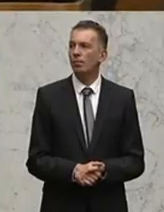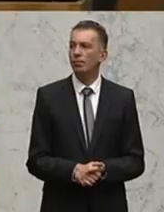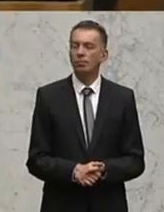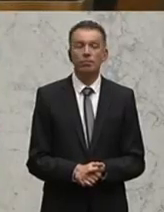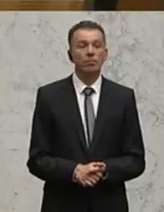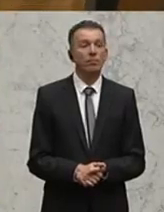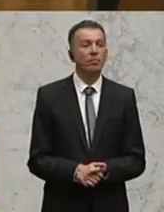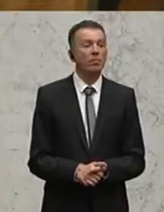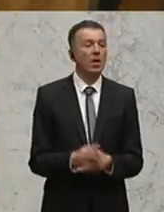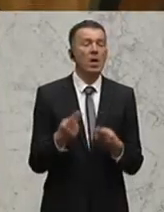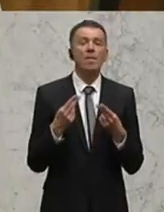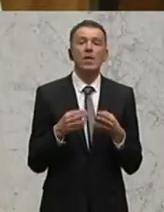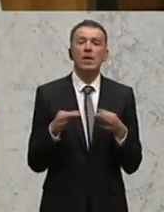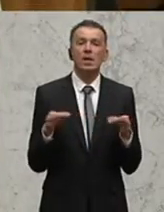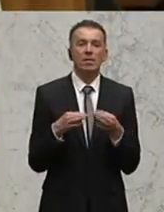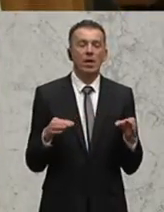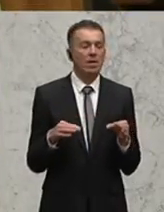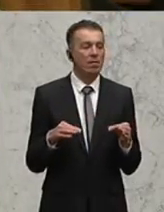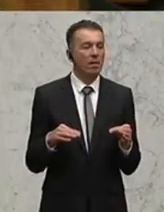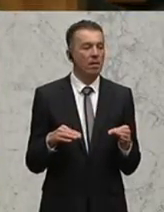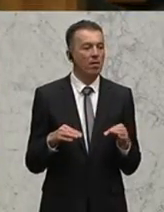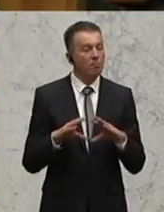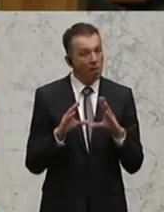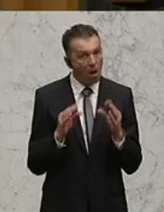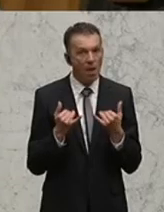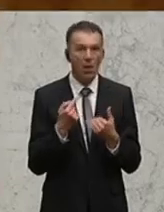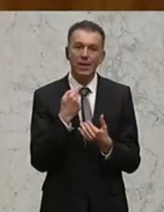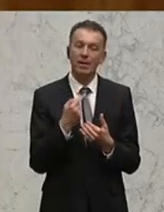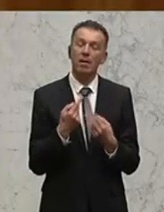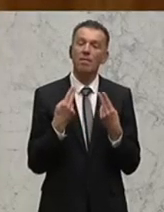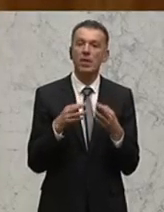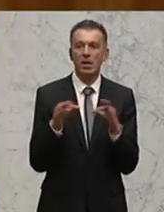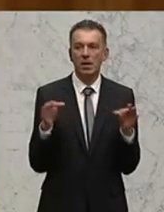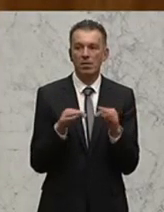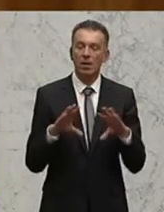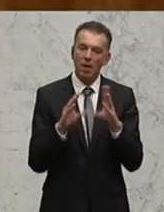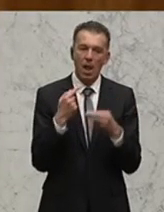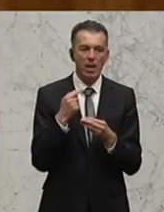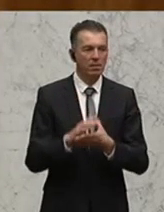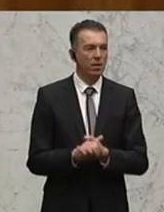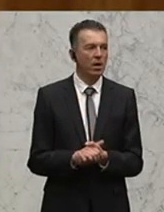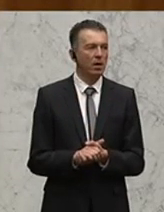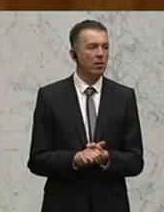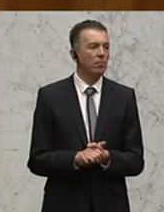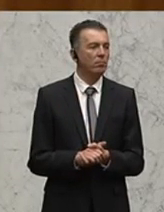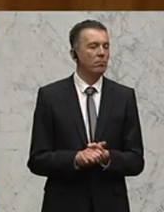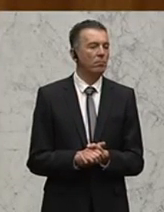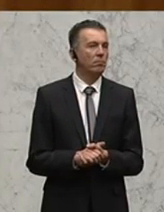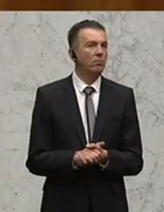Und nicht zuletzt sind wichtige Sätze von allen erfreulicherweise gesagt worden, wichtige Sätze von allen gesagt worden, dass man